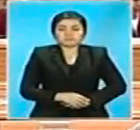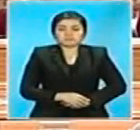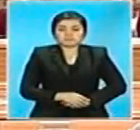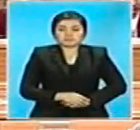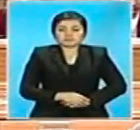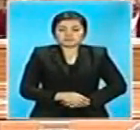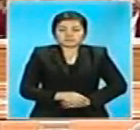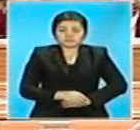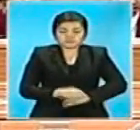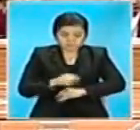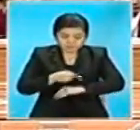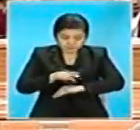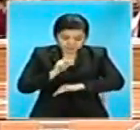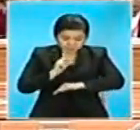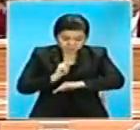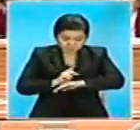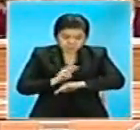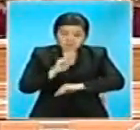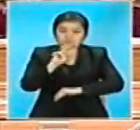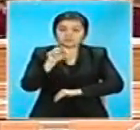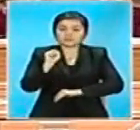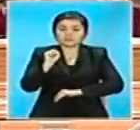กับเรียนท่านประธานสภาที่เคารพ